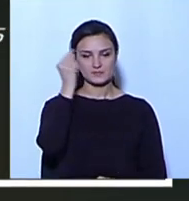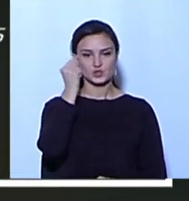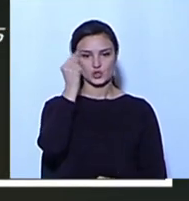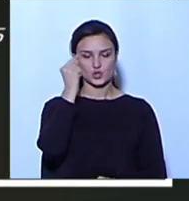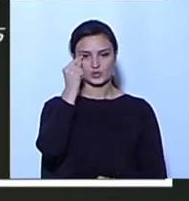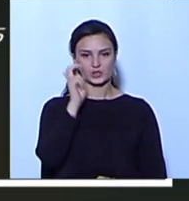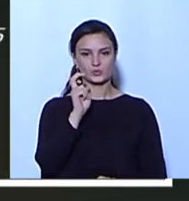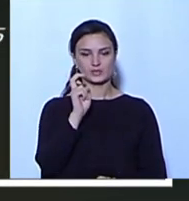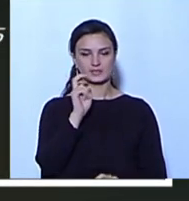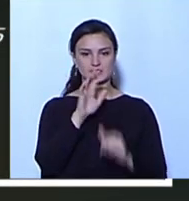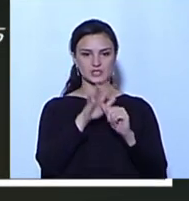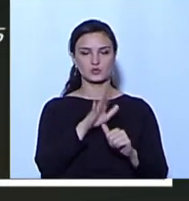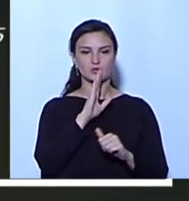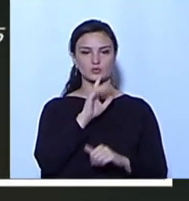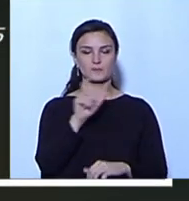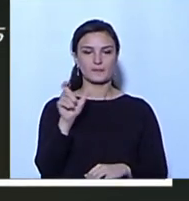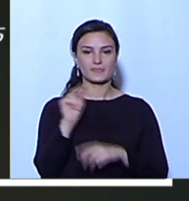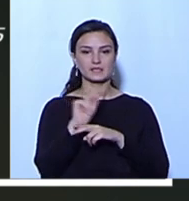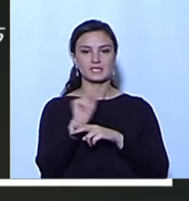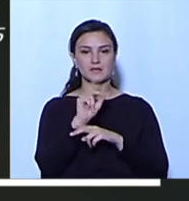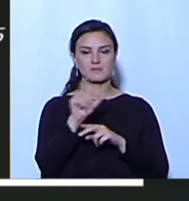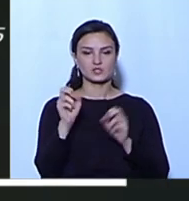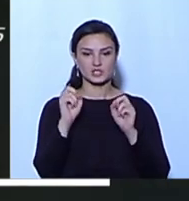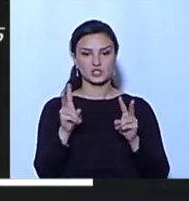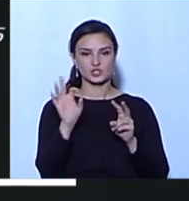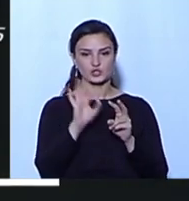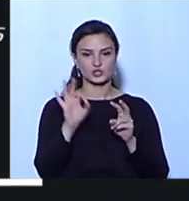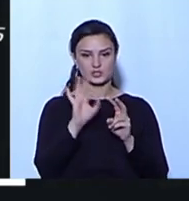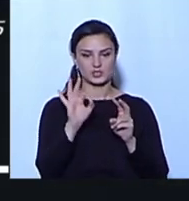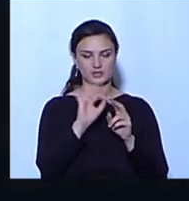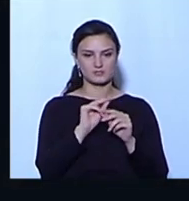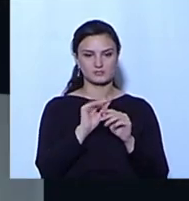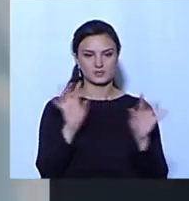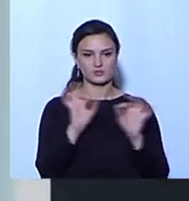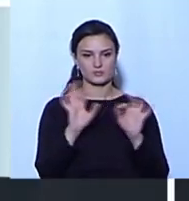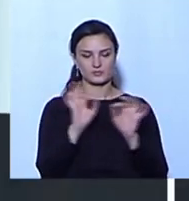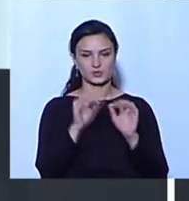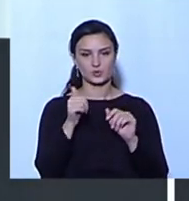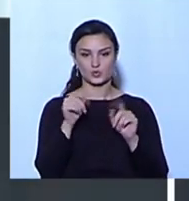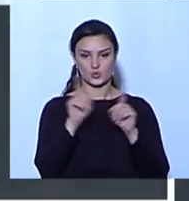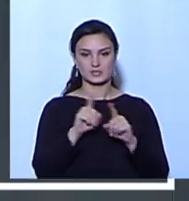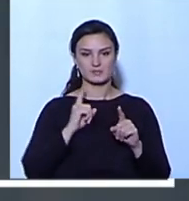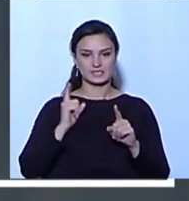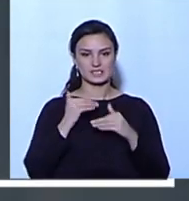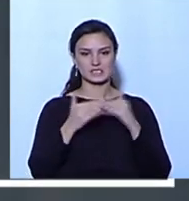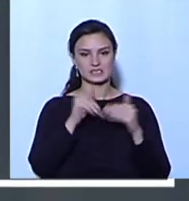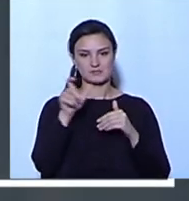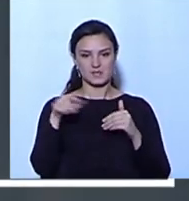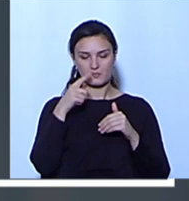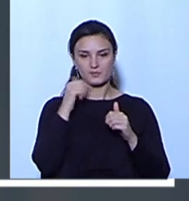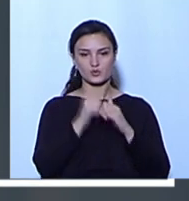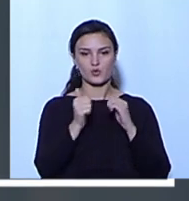ფსიქოლოგიური ზეწოლა გოგონებზე თერაპევტების საშიში ტენდენციის შესახებ საუბრობენ. როგორც სპეციალისტები